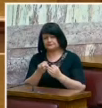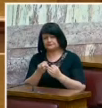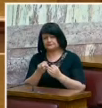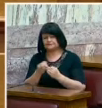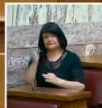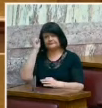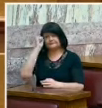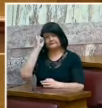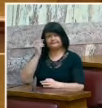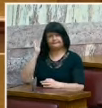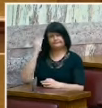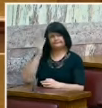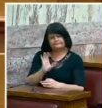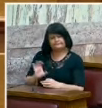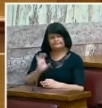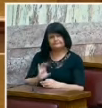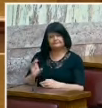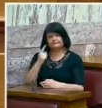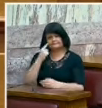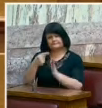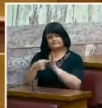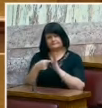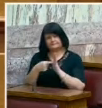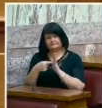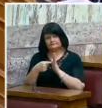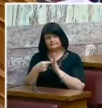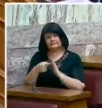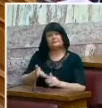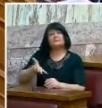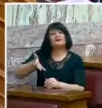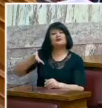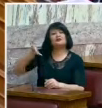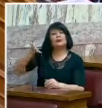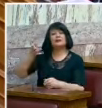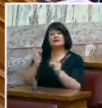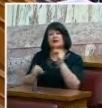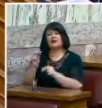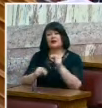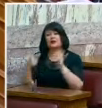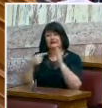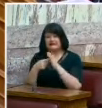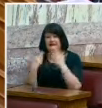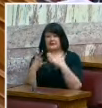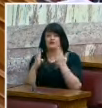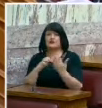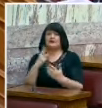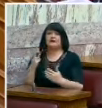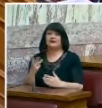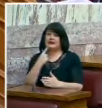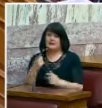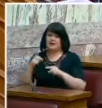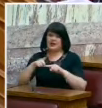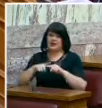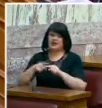μου. Είναι το σύνθημα που είχε χρησιμοποιήσει ο Κωνσταντίνος Μητσοτάκης στις εκλογές του 1993. Σας το λέω απλό για